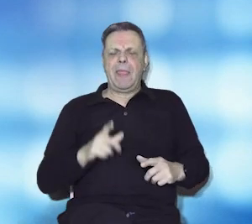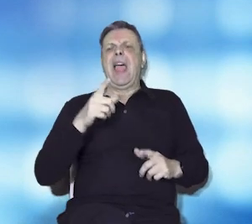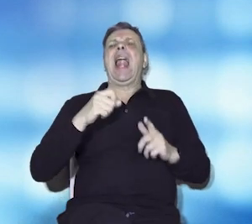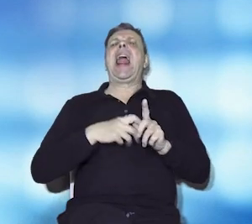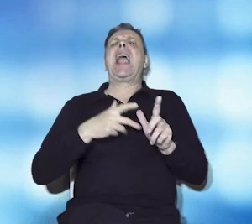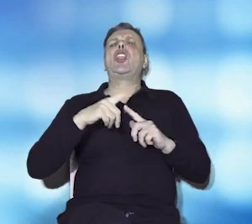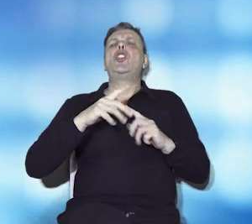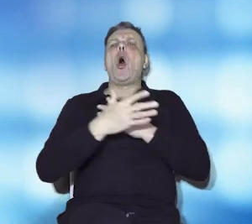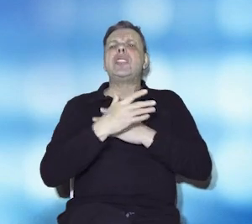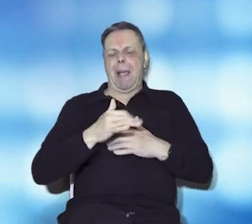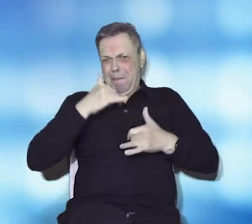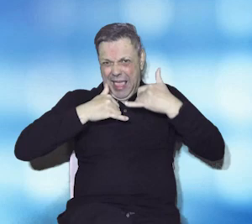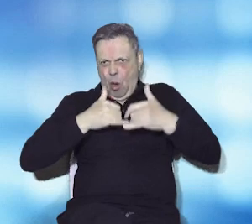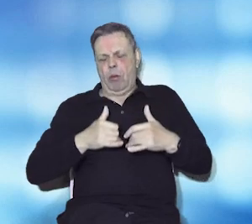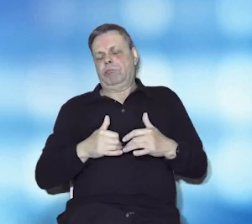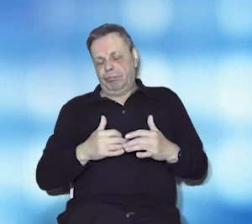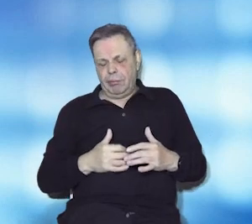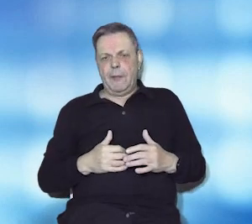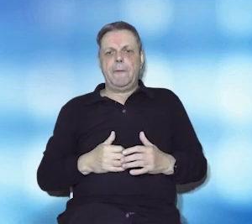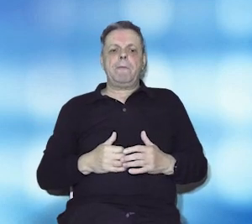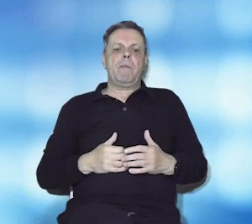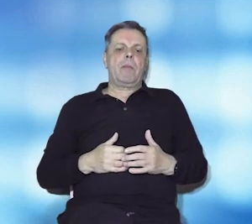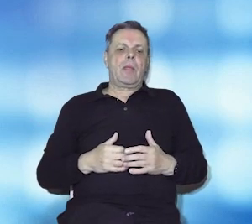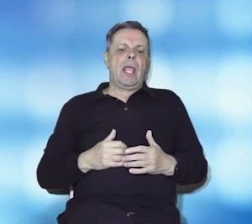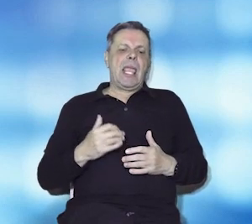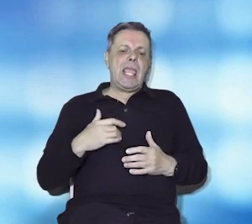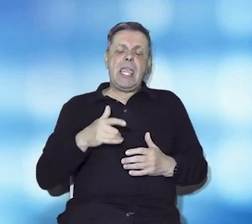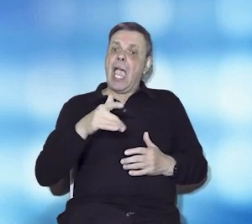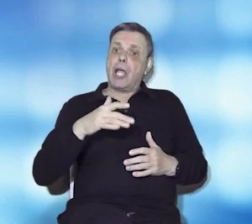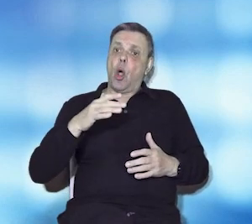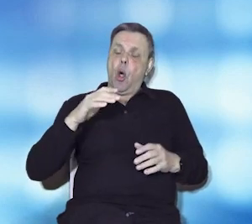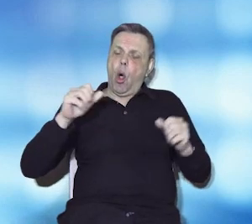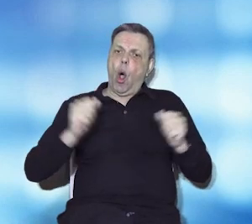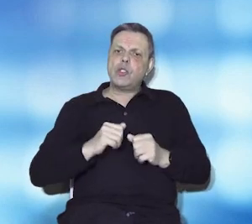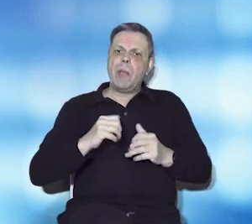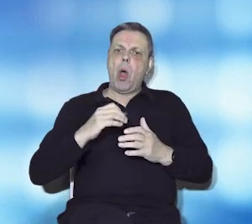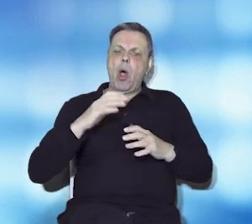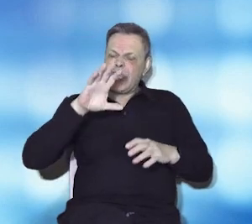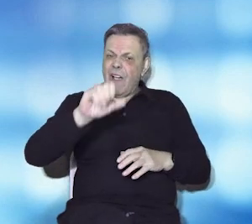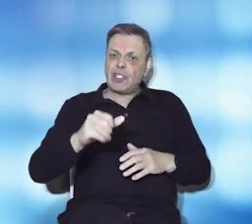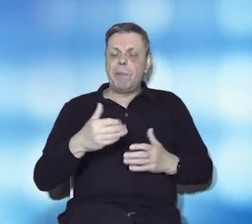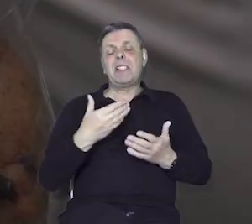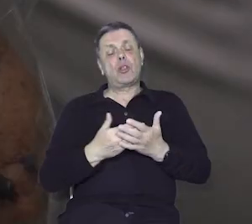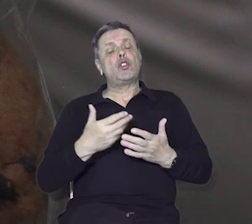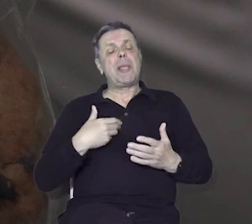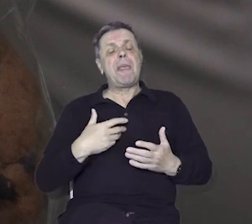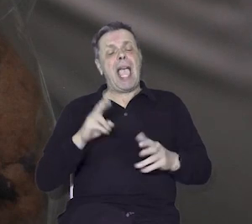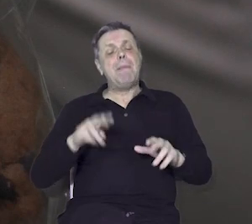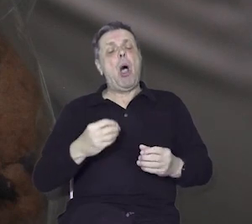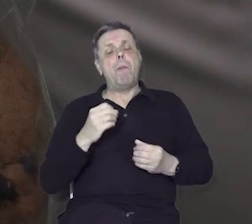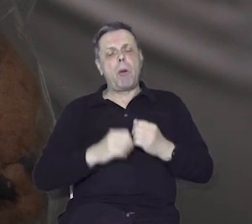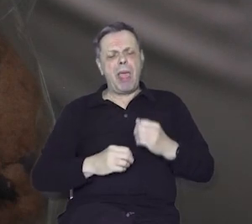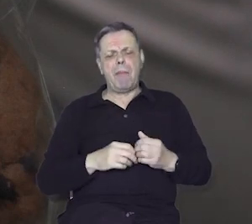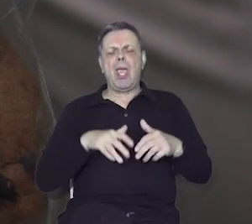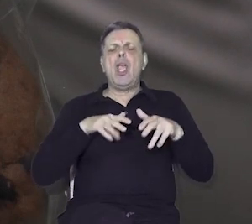sam intolerantan i na neki način vrlo ozbiljno to shvaćam, jer ja sam sam proživljavao takve probleme. Na ljude koji imaju problem